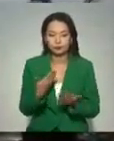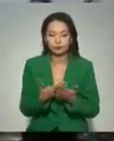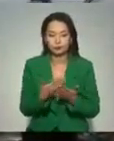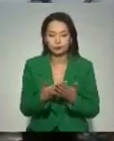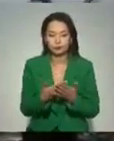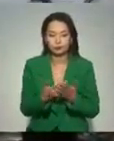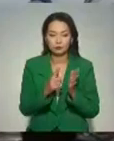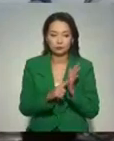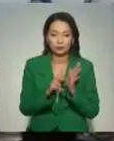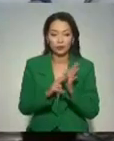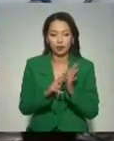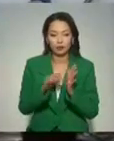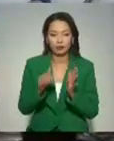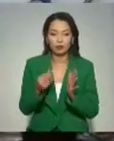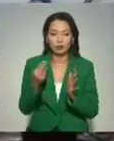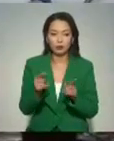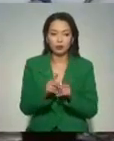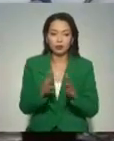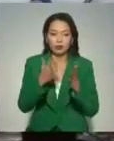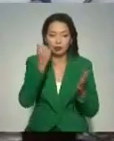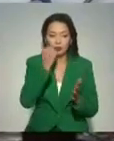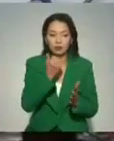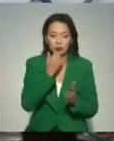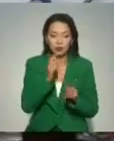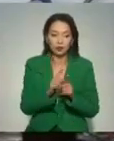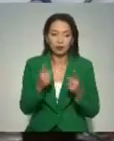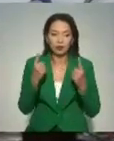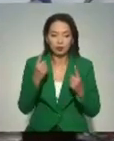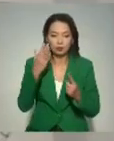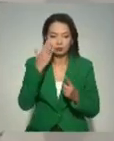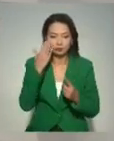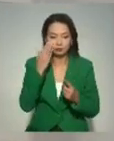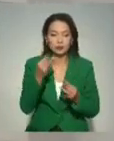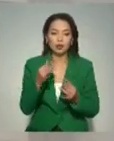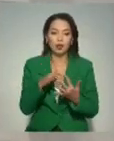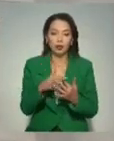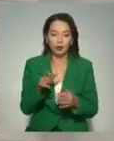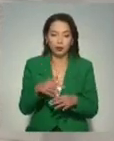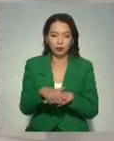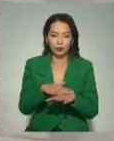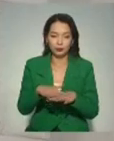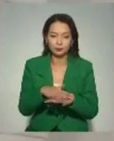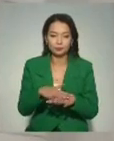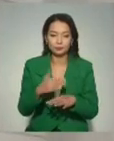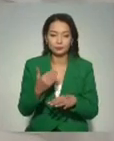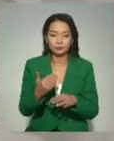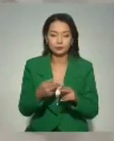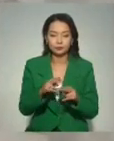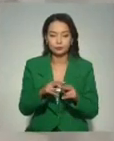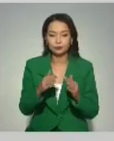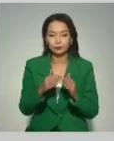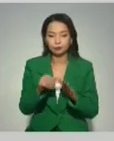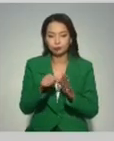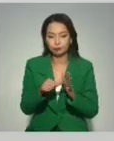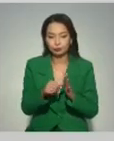около 7-8 тысяч тенге. Большое спасибо работникам Кастрансаймака и Акимату. В Даулете газа уже подключено 15 домов, но